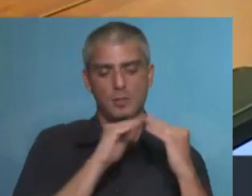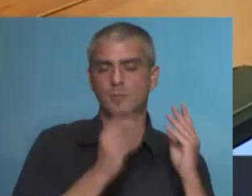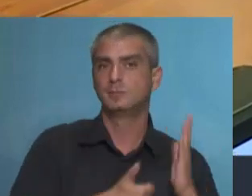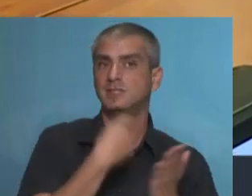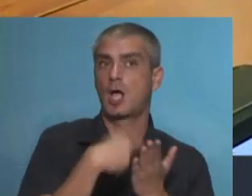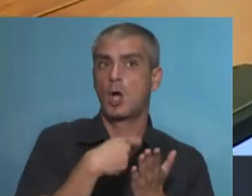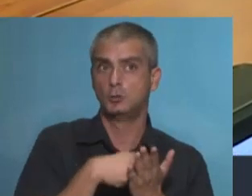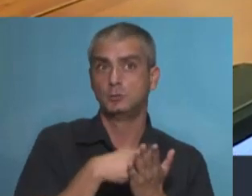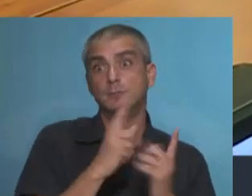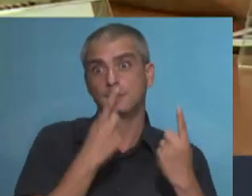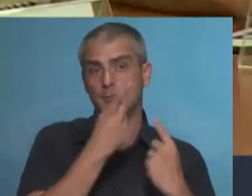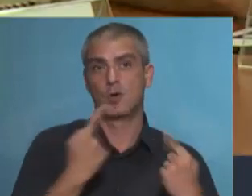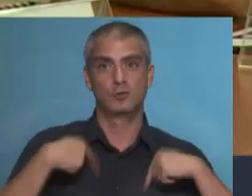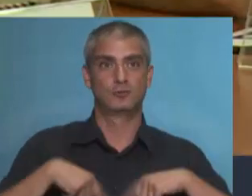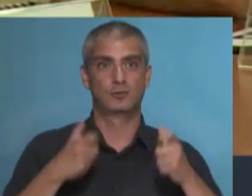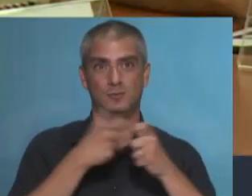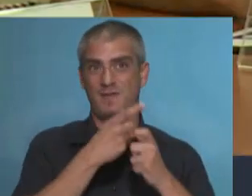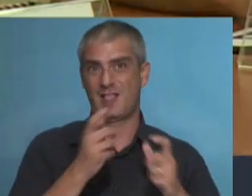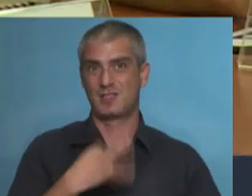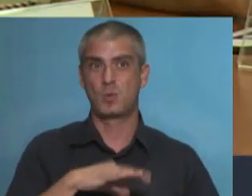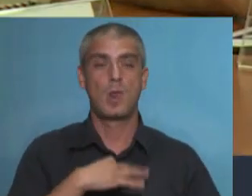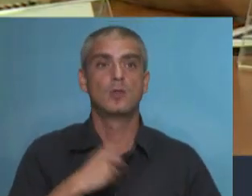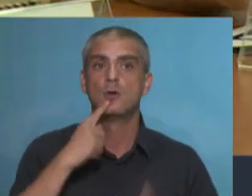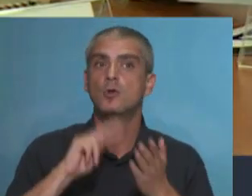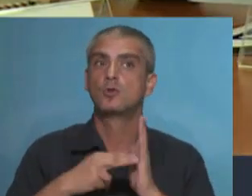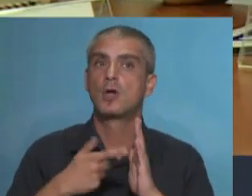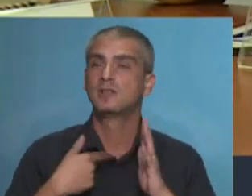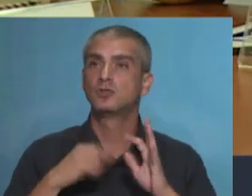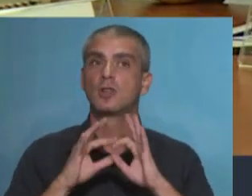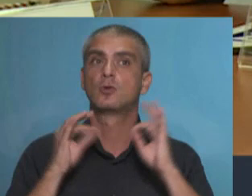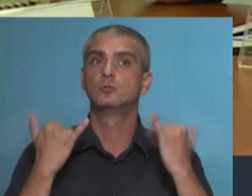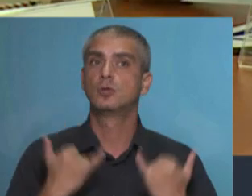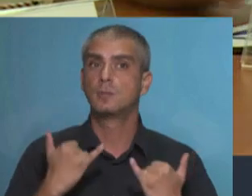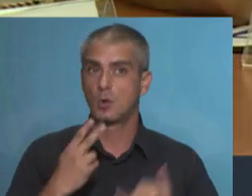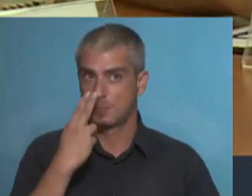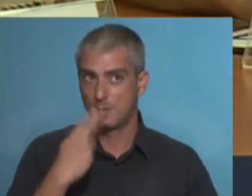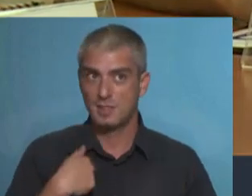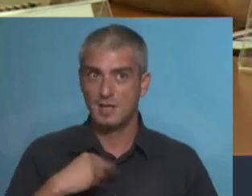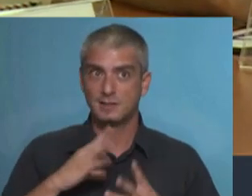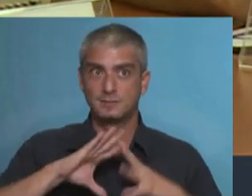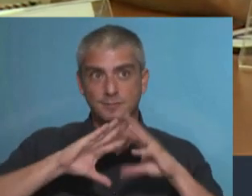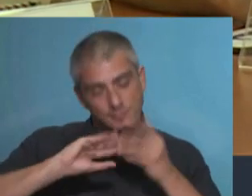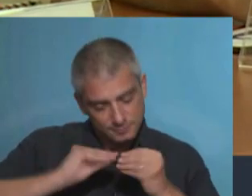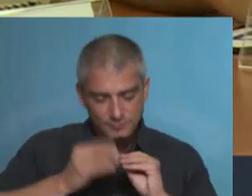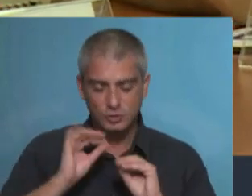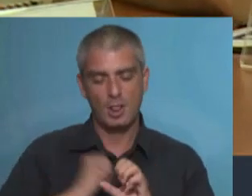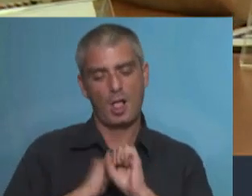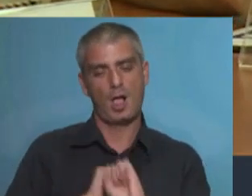שהוא במקרה יושב ראש מפלגתו. התוכנית שאנחנו משיקים היום היא בעיניי תמצית של הערבות